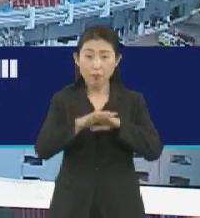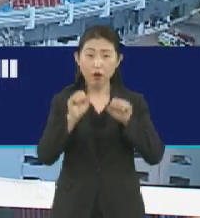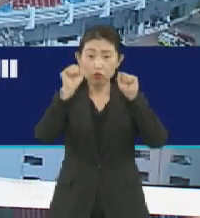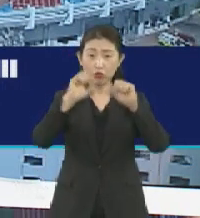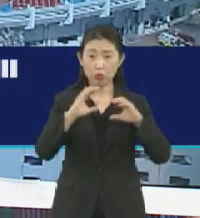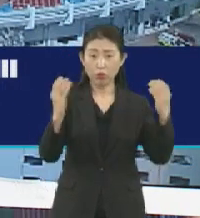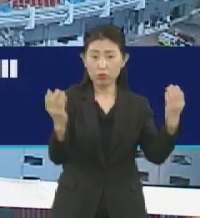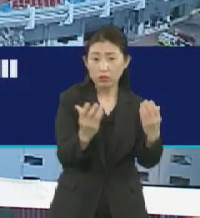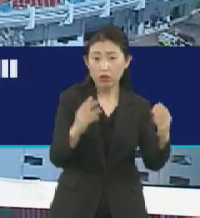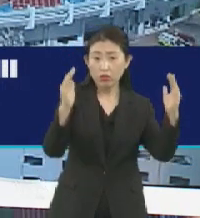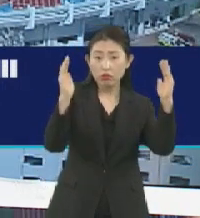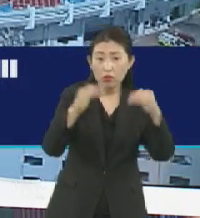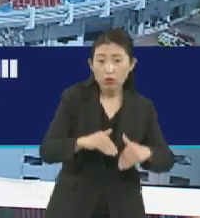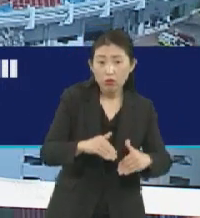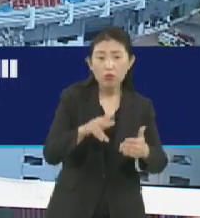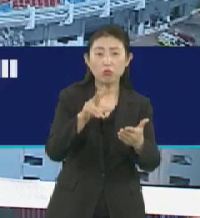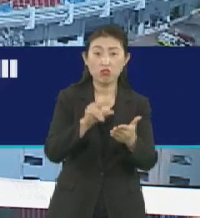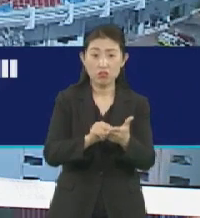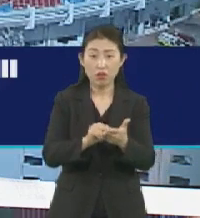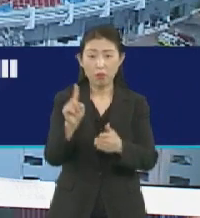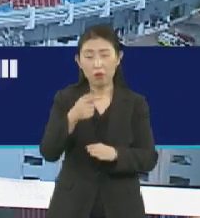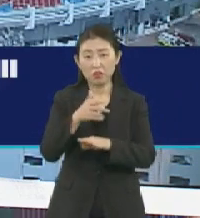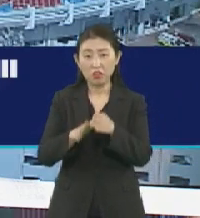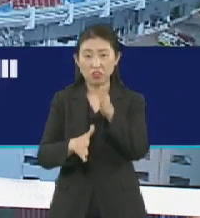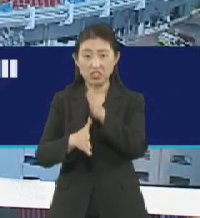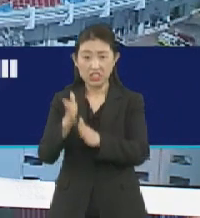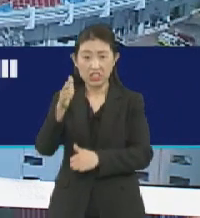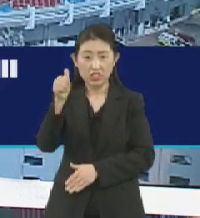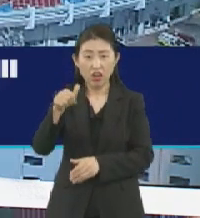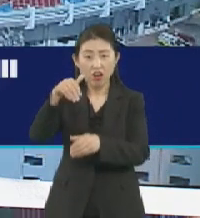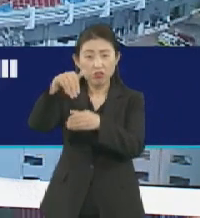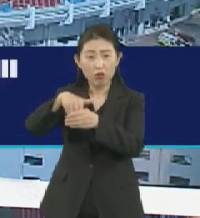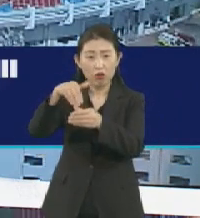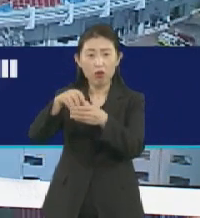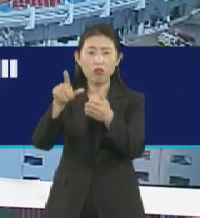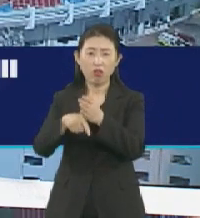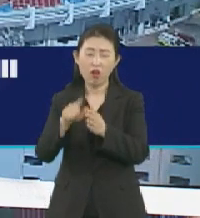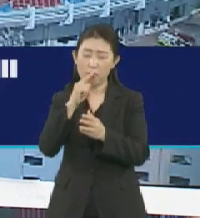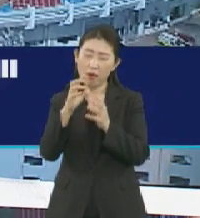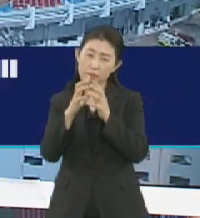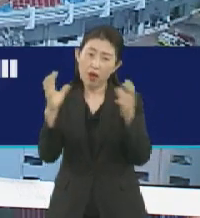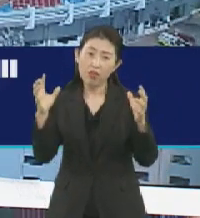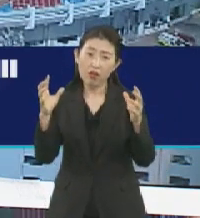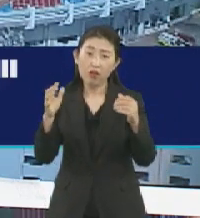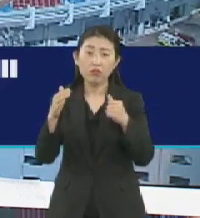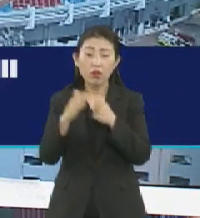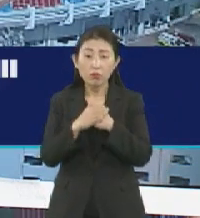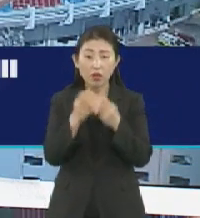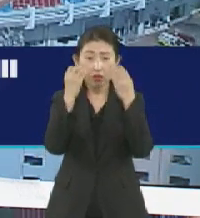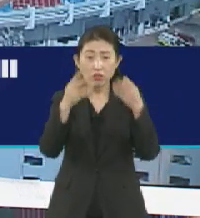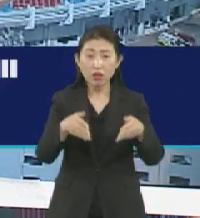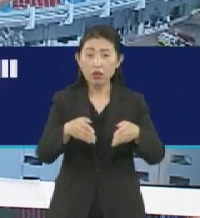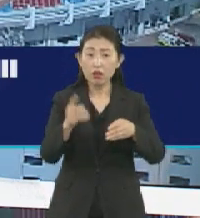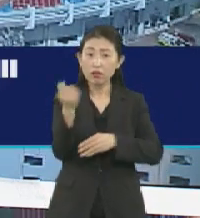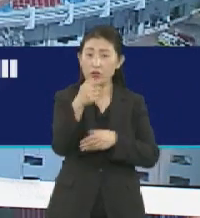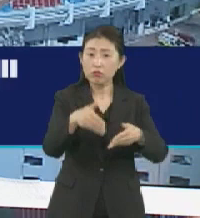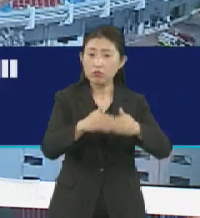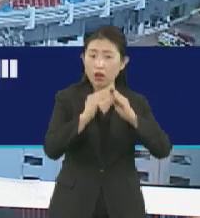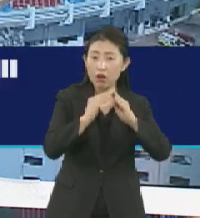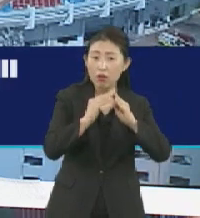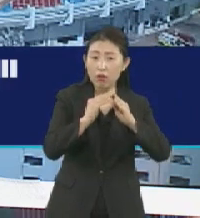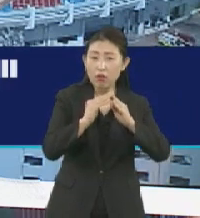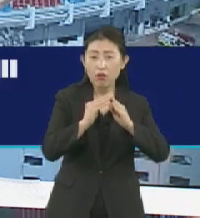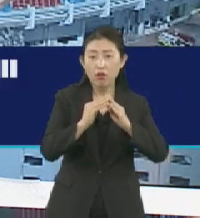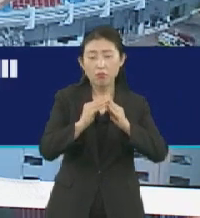한밭종합운동장 철거 문제가 이번 대전시장 선거의 최대 이슈로 떠오르면서 그 자리에 짓기로 했던 새 야구장 건립이